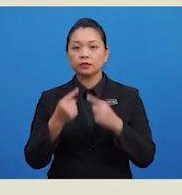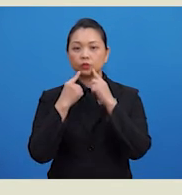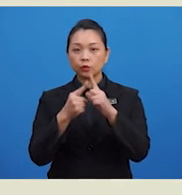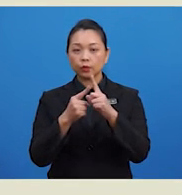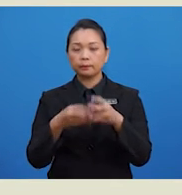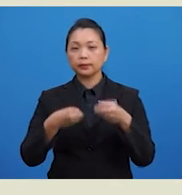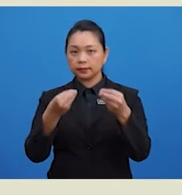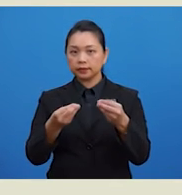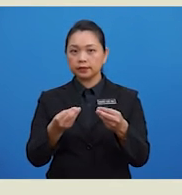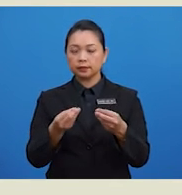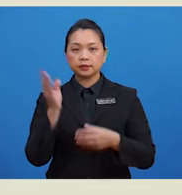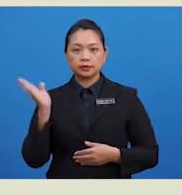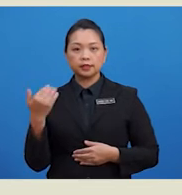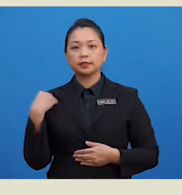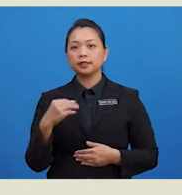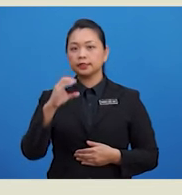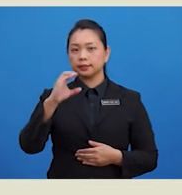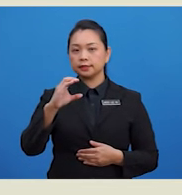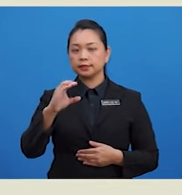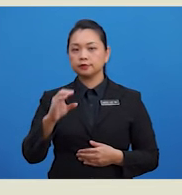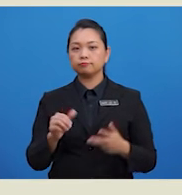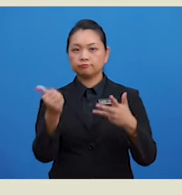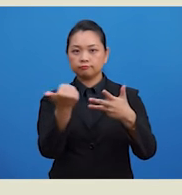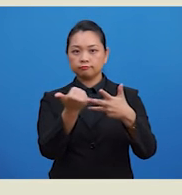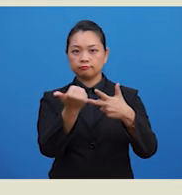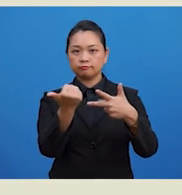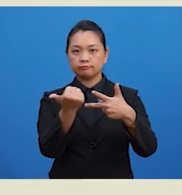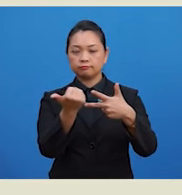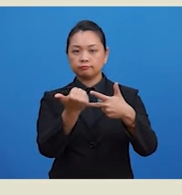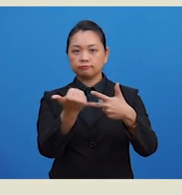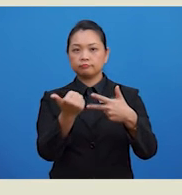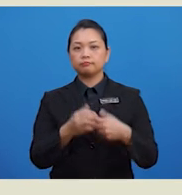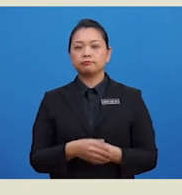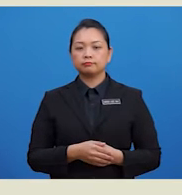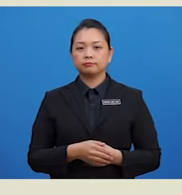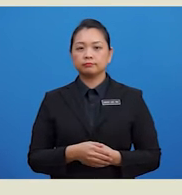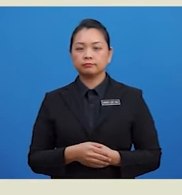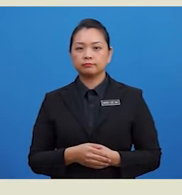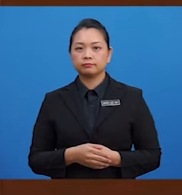Jawapan bagi soalan ini adalah C, iaitu bilik berhawa dingin.